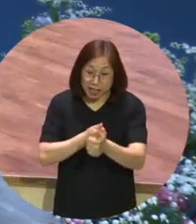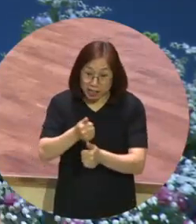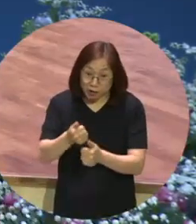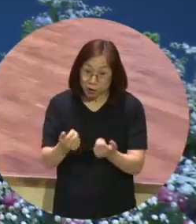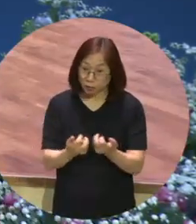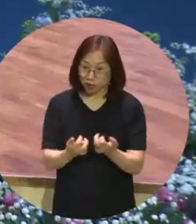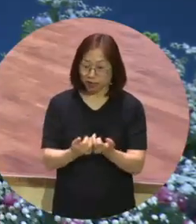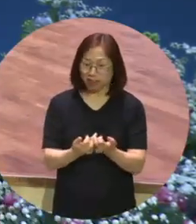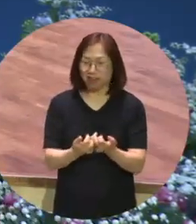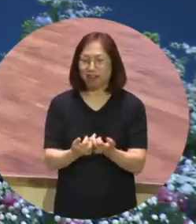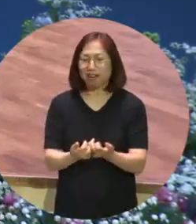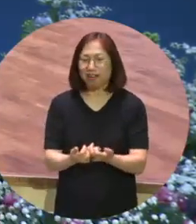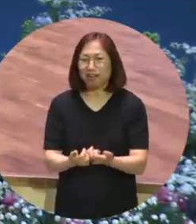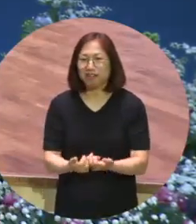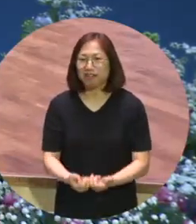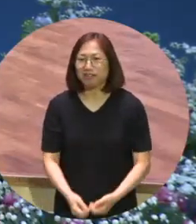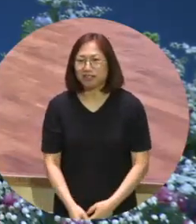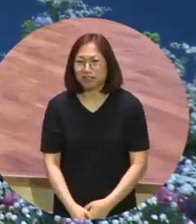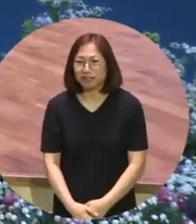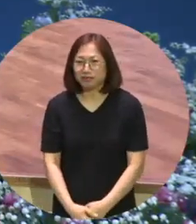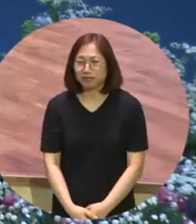이겨나가느냐.